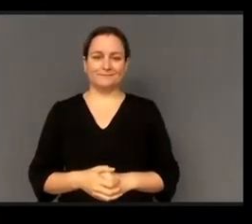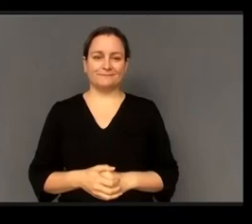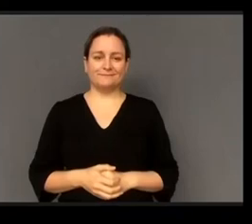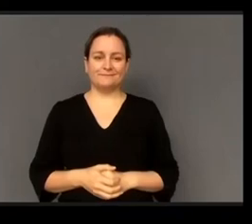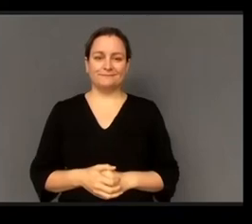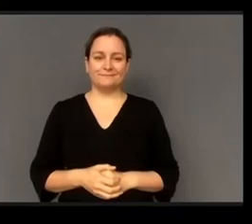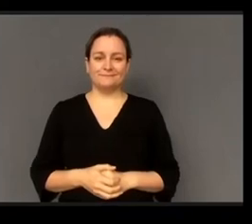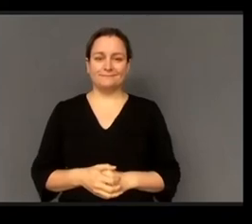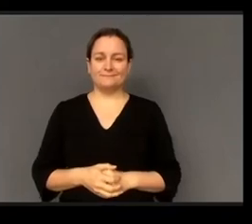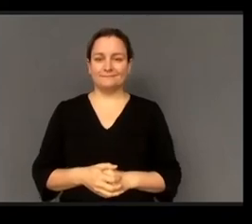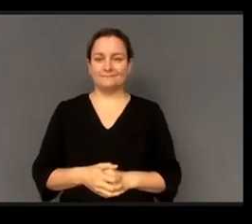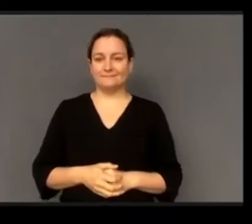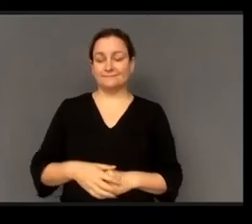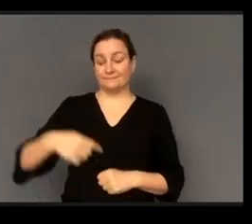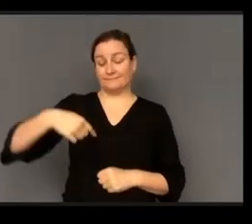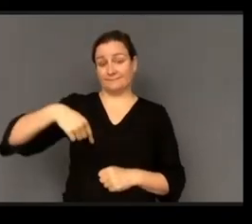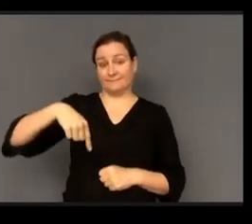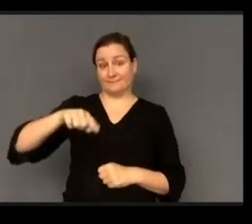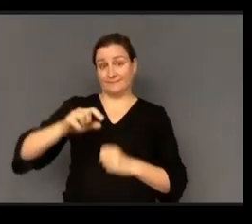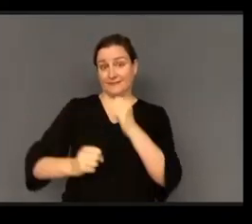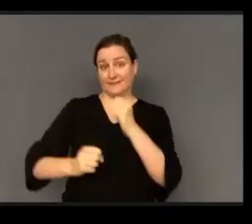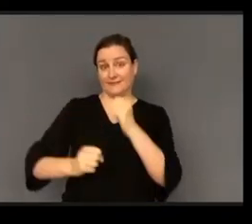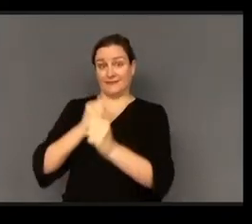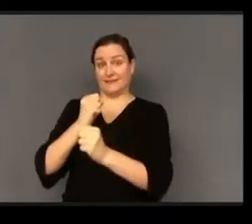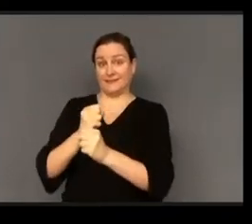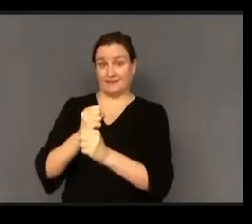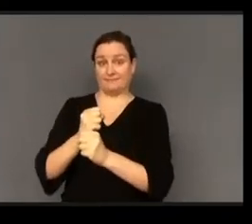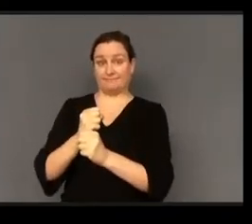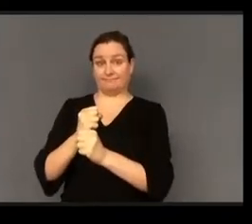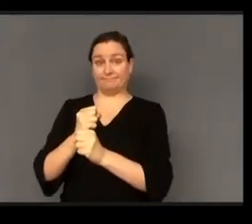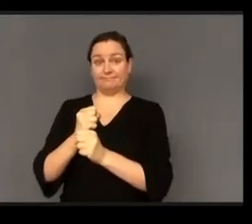今年年会的主题是